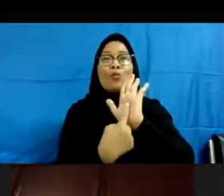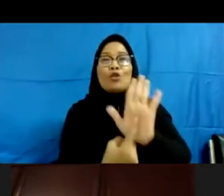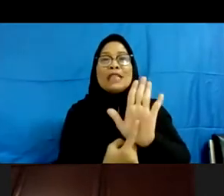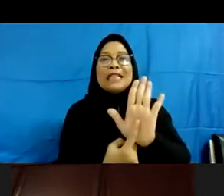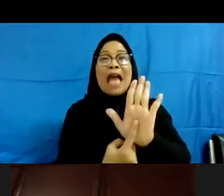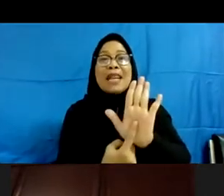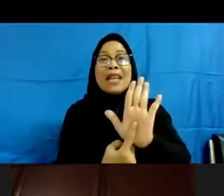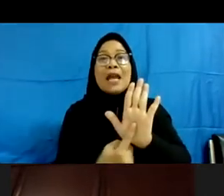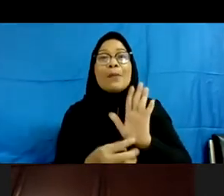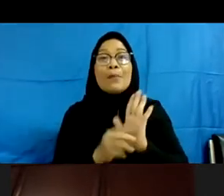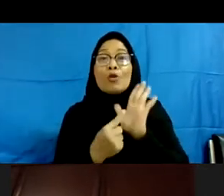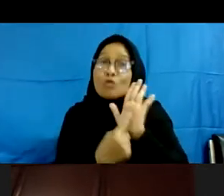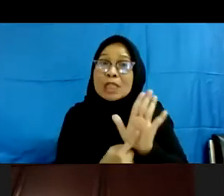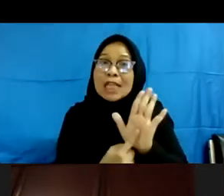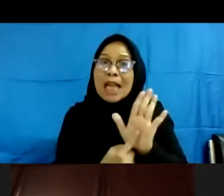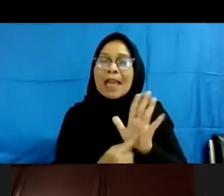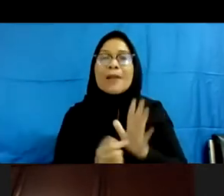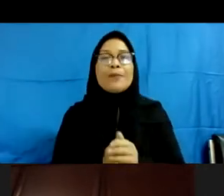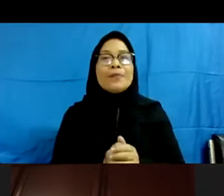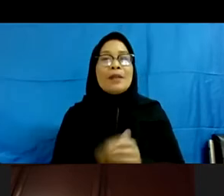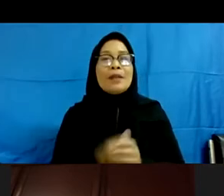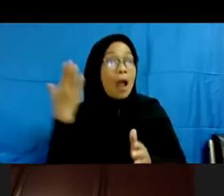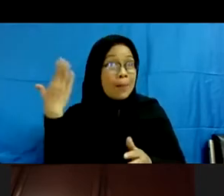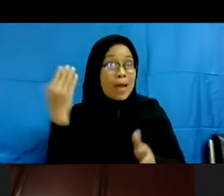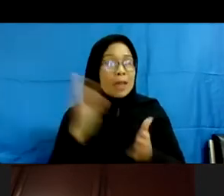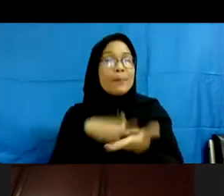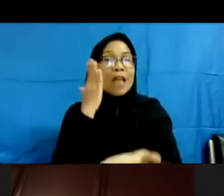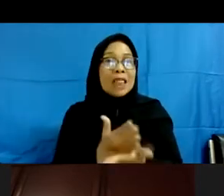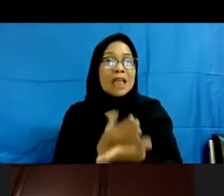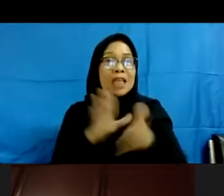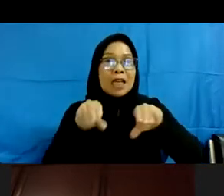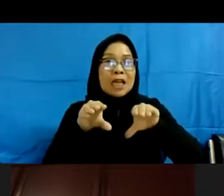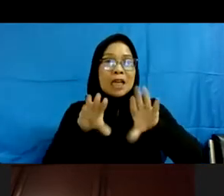saat manajer saya kemarin resign gitu, kebetulan dia sudah lama